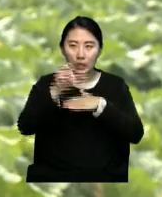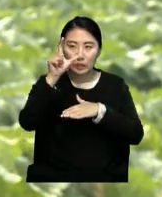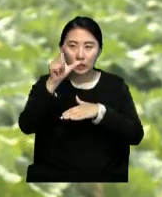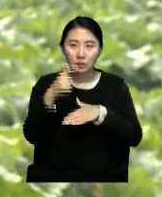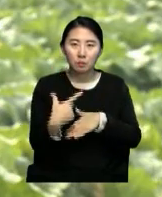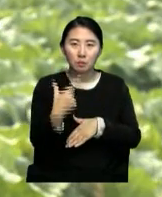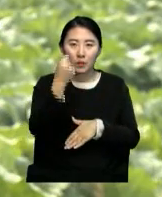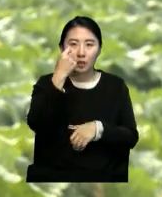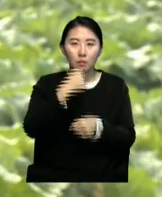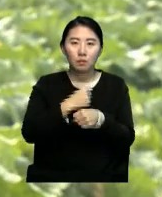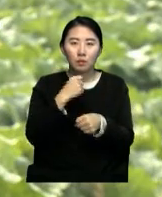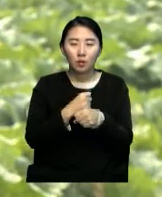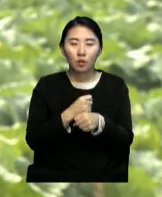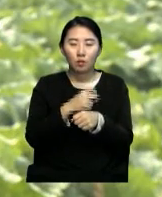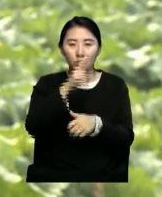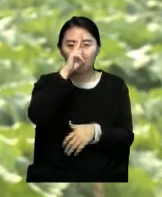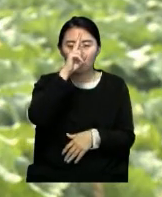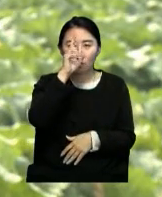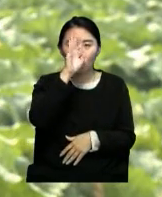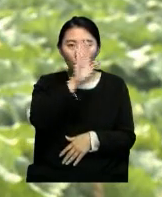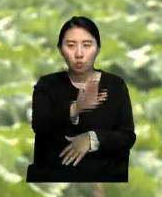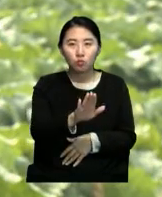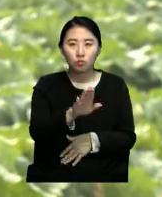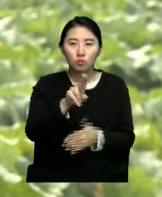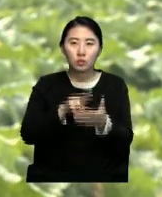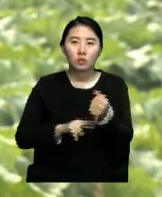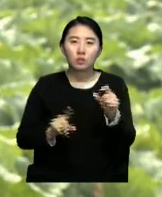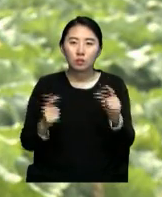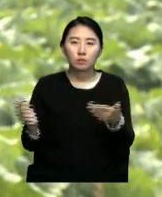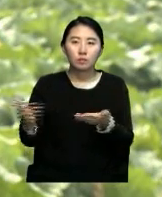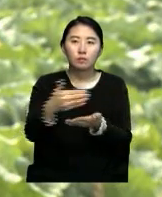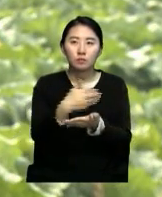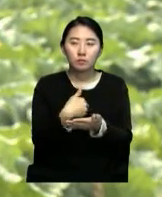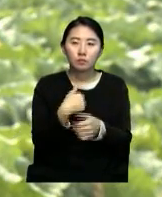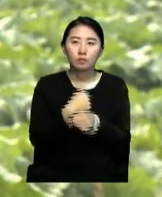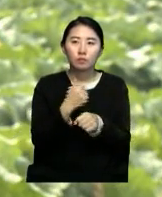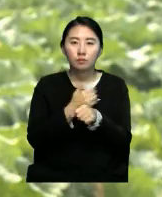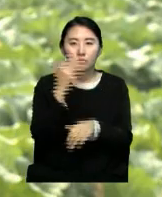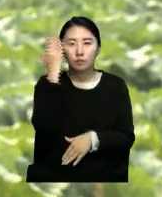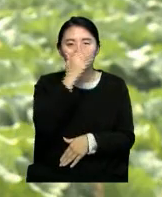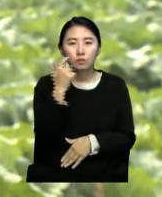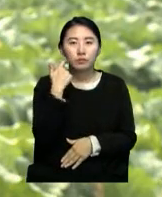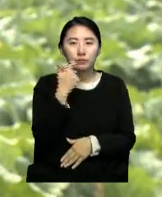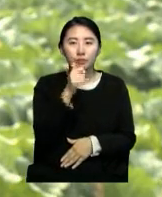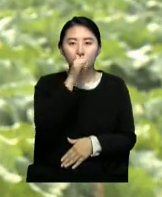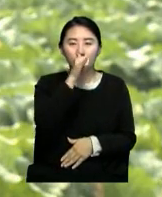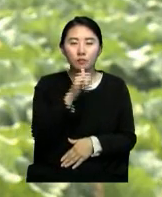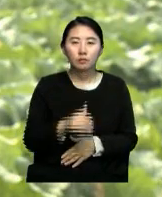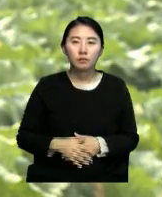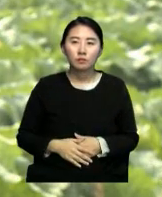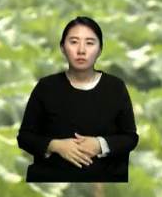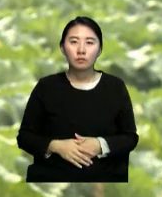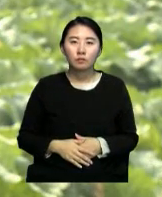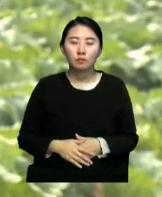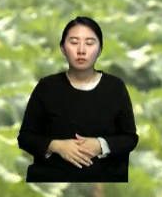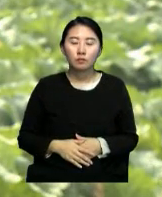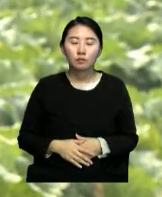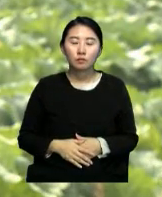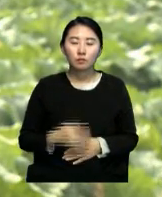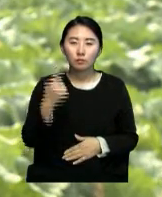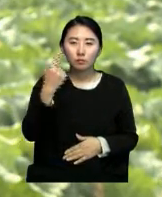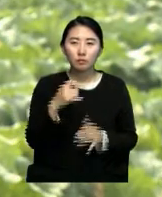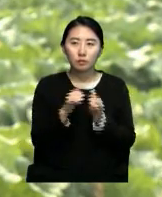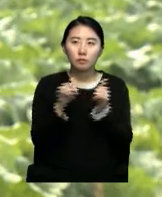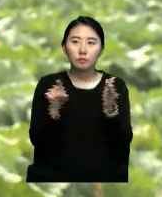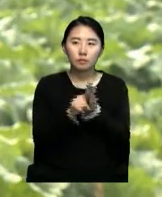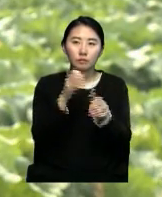아침에 곧바로 따가지고 그 오후까지 안 팔리면 그걸 수거를 해가는 그런 신선도를 저희가 항상 유지를 하고 있거든요. 그러니까 로컬 푸드 오시는